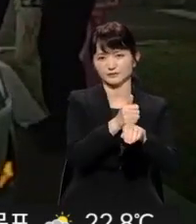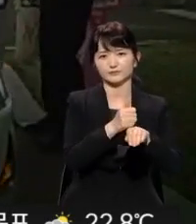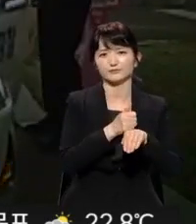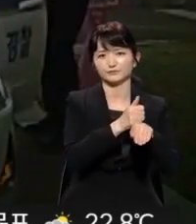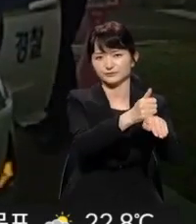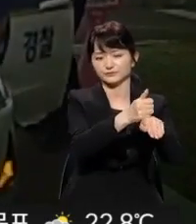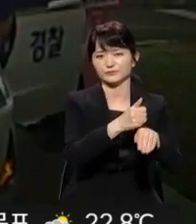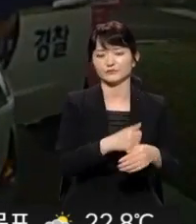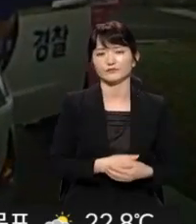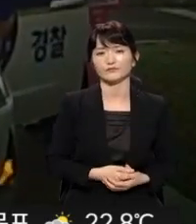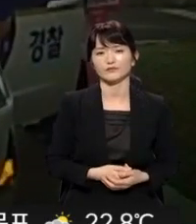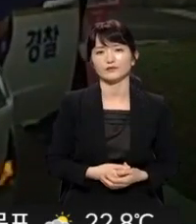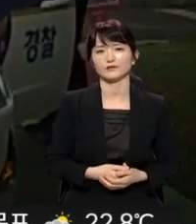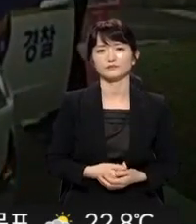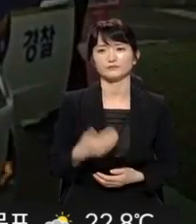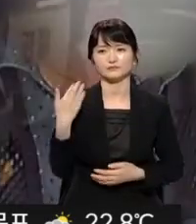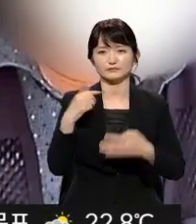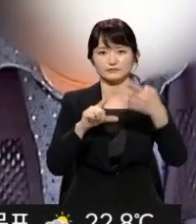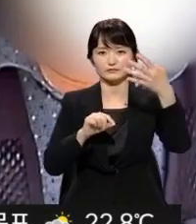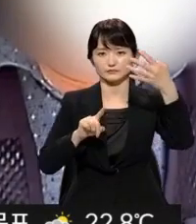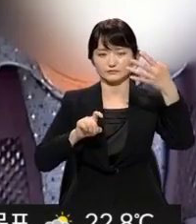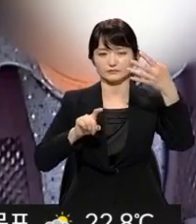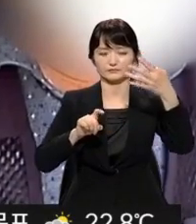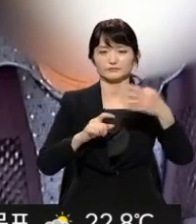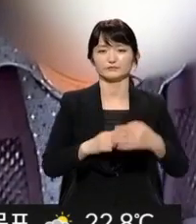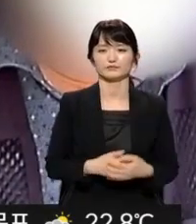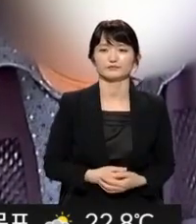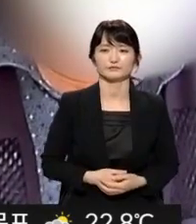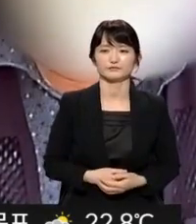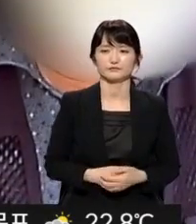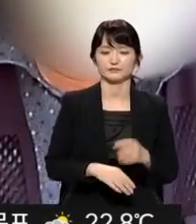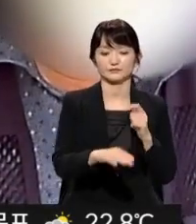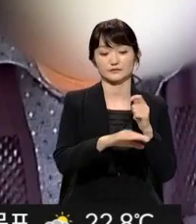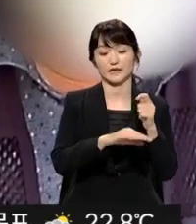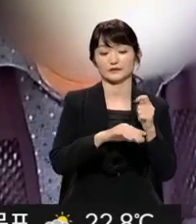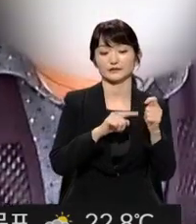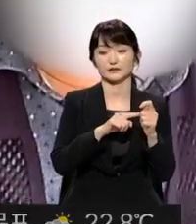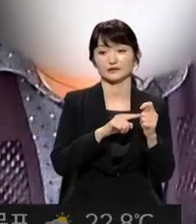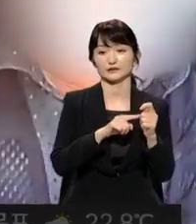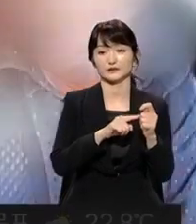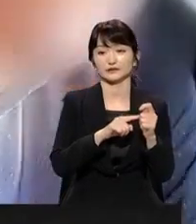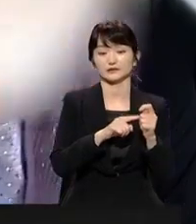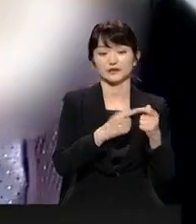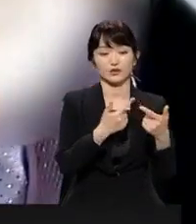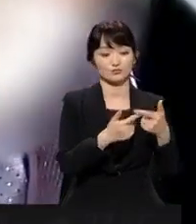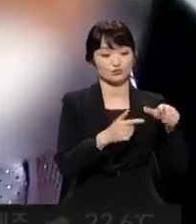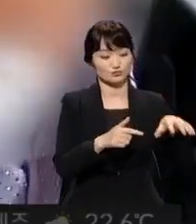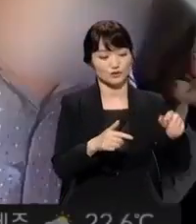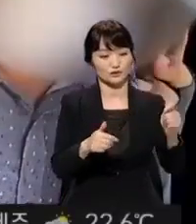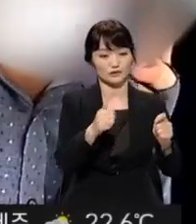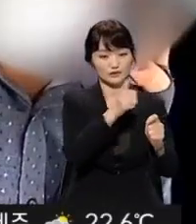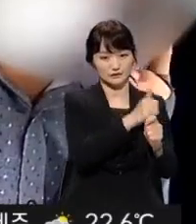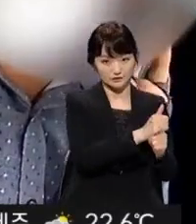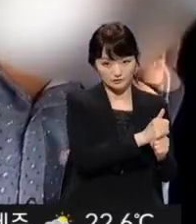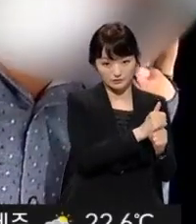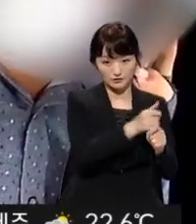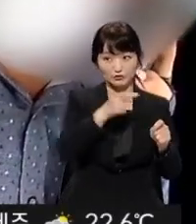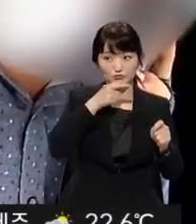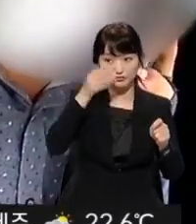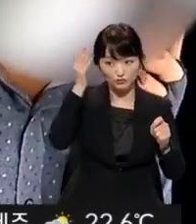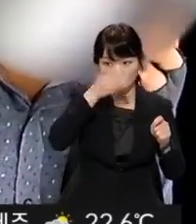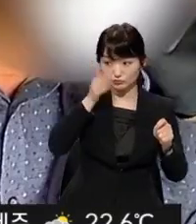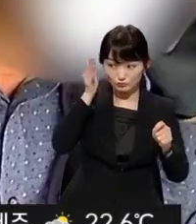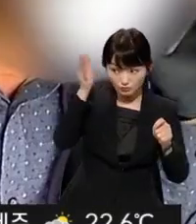야, 자, 지금 보신 영상이 지난 4월 11일에 있었던 겁니다. 택시를 부산에서 택시를 타고 여수로 가자 그런 겁니다.